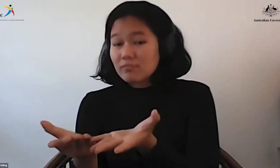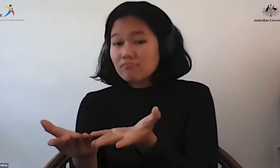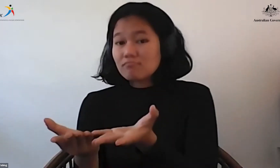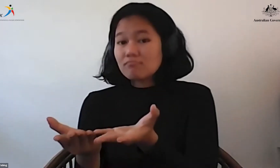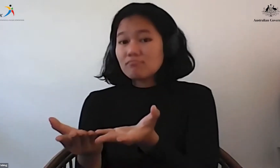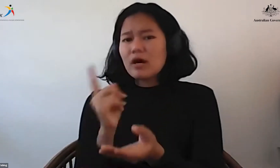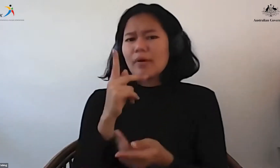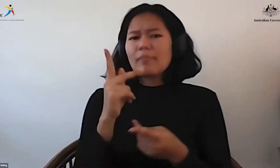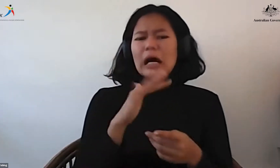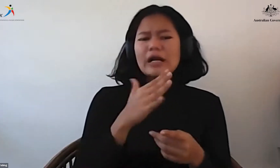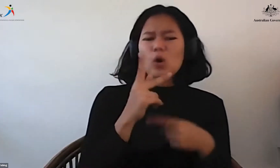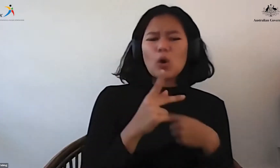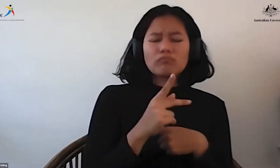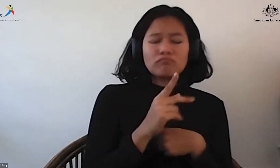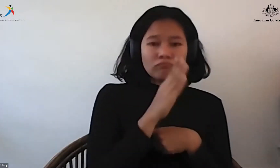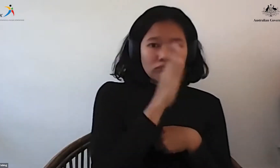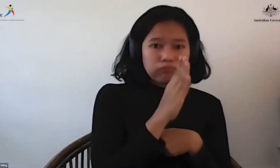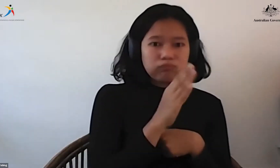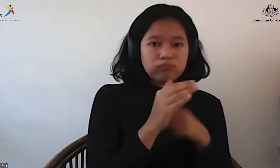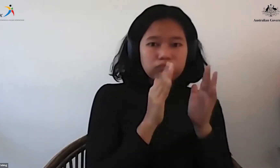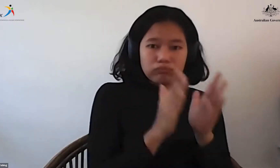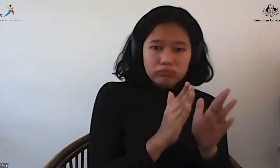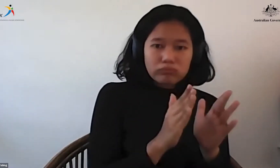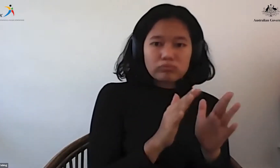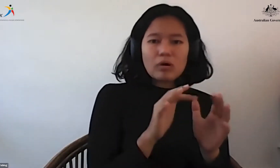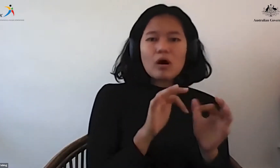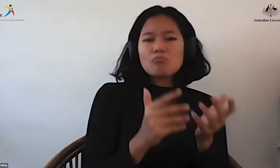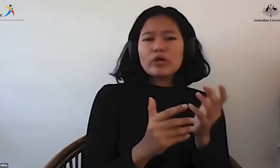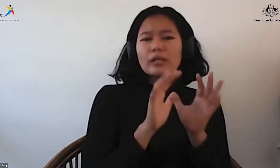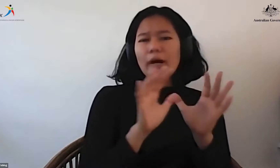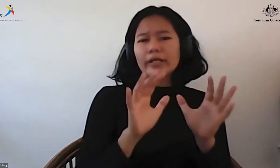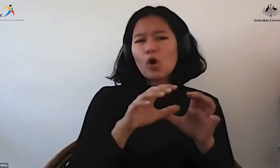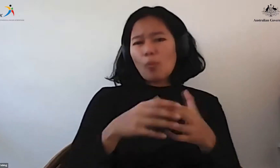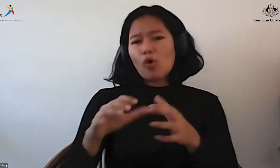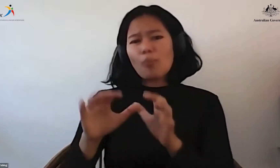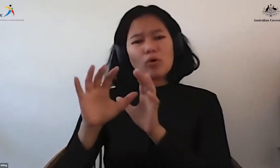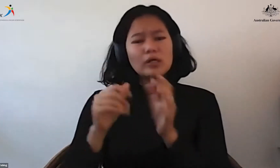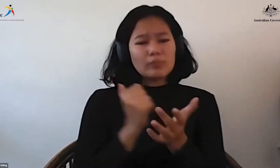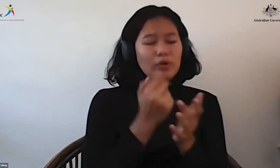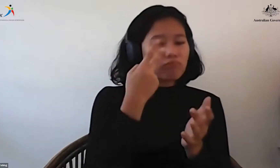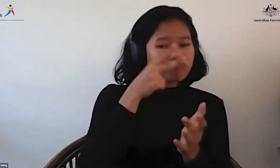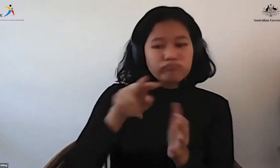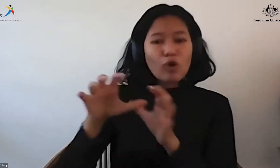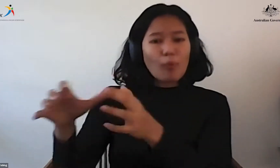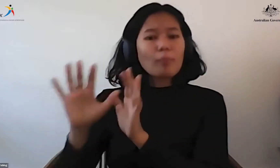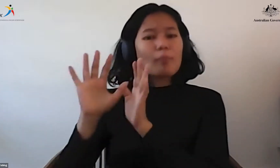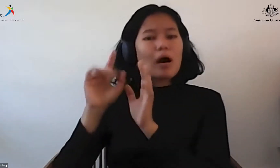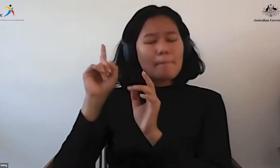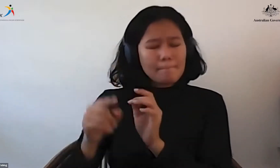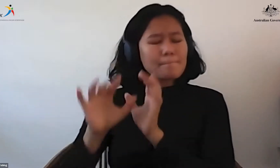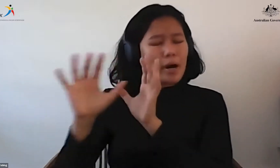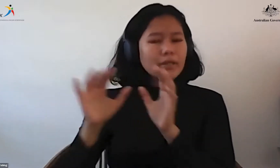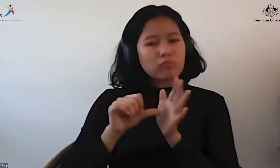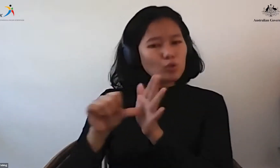kita terlalu kritik juga, kita memahami bahwa mungkin banyak sekali kelompok yang harus dibantu. Jadi mungkin kita bisa saling gotong royong